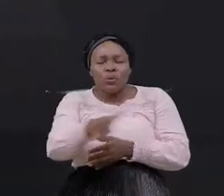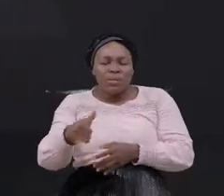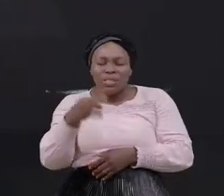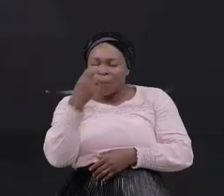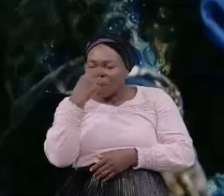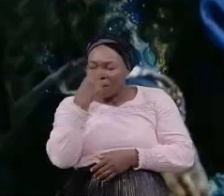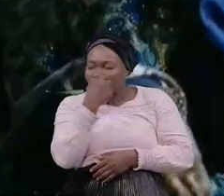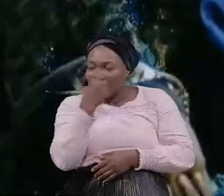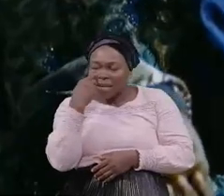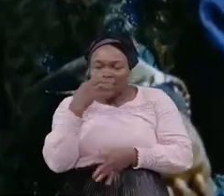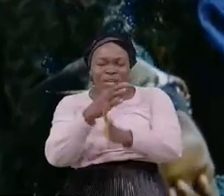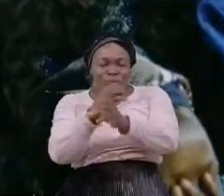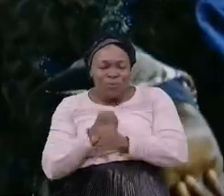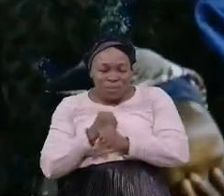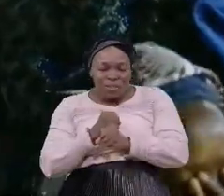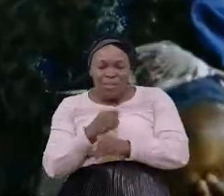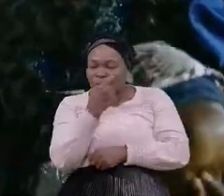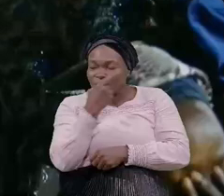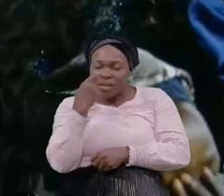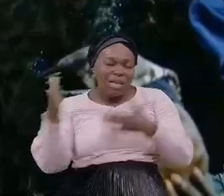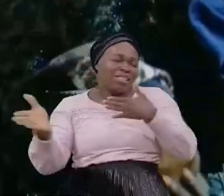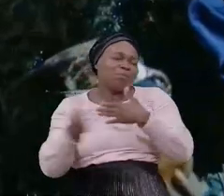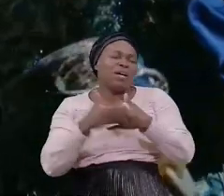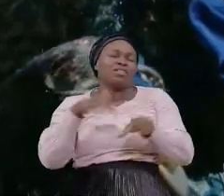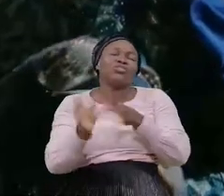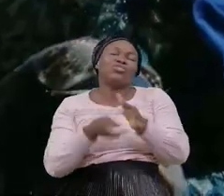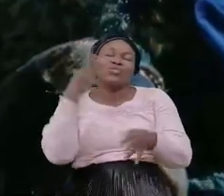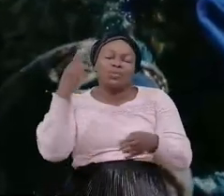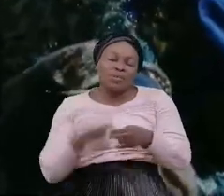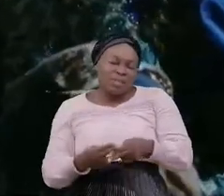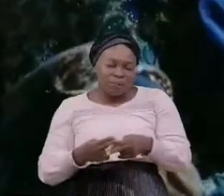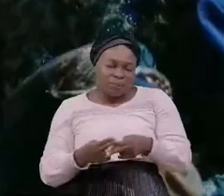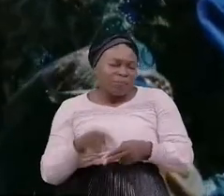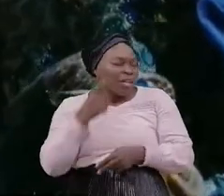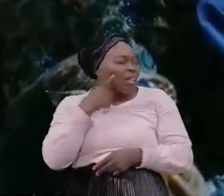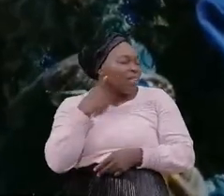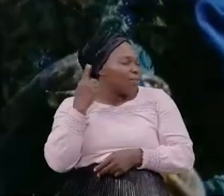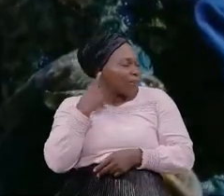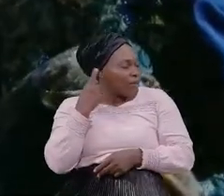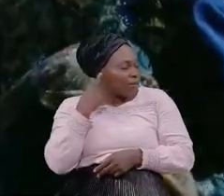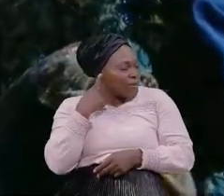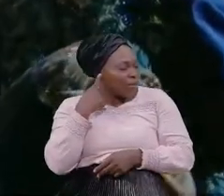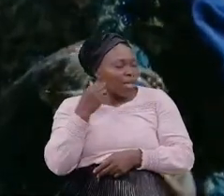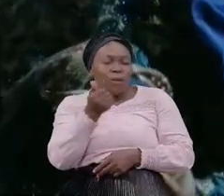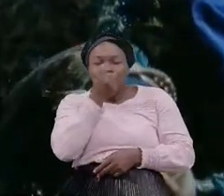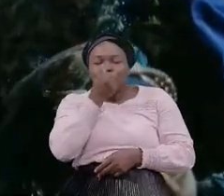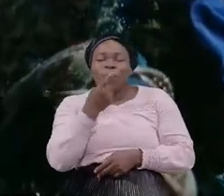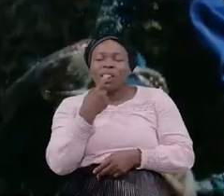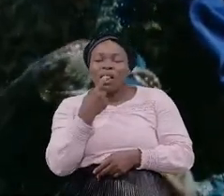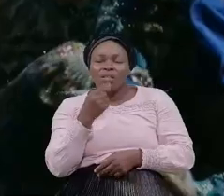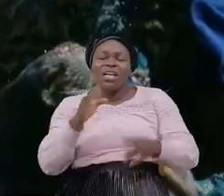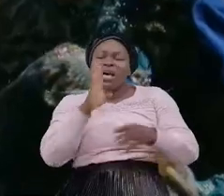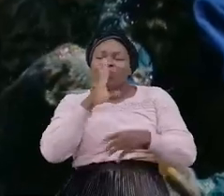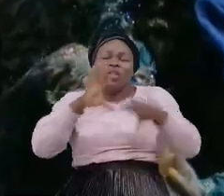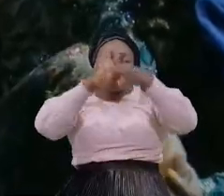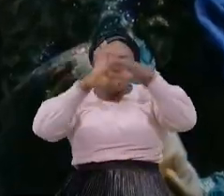aveugles, recevez la vision maintenant. Les oreilles sourdes, les langues muettes,